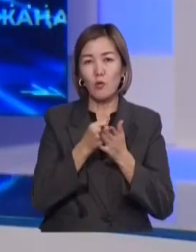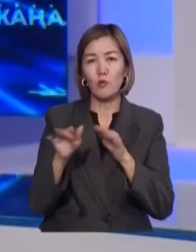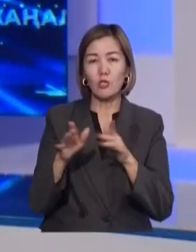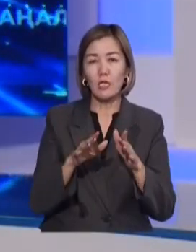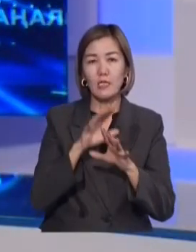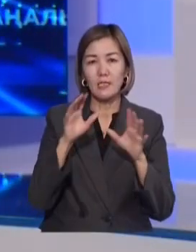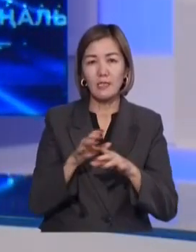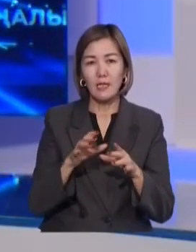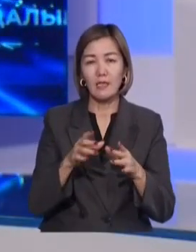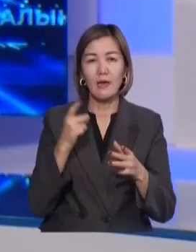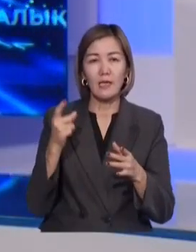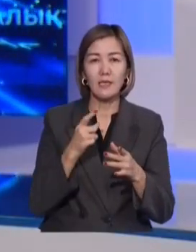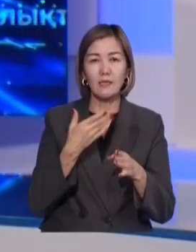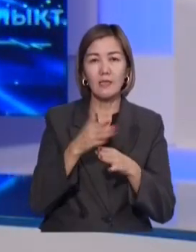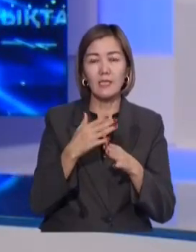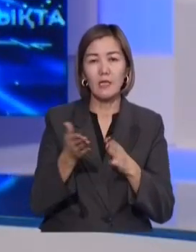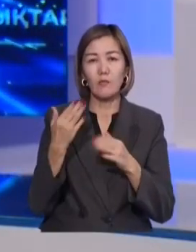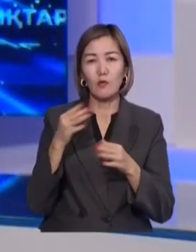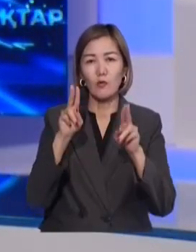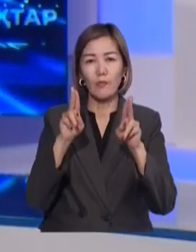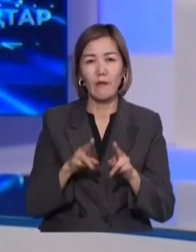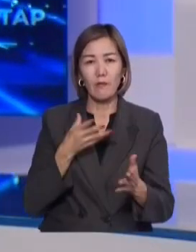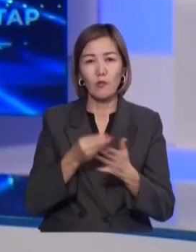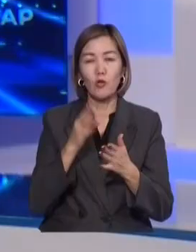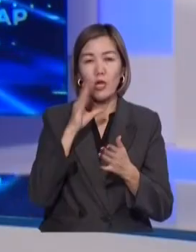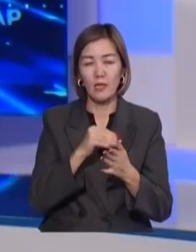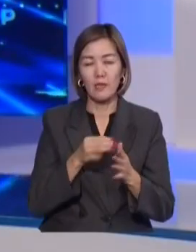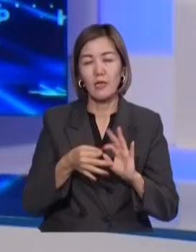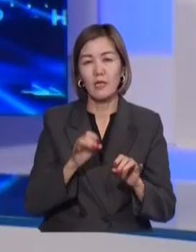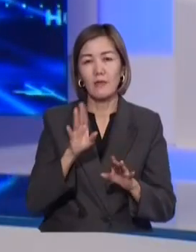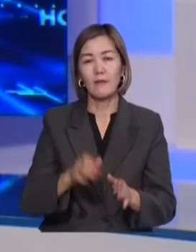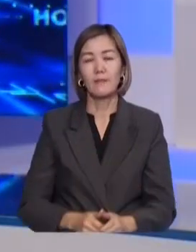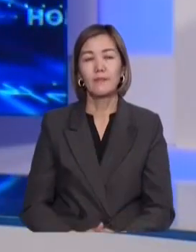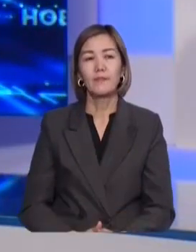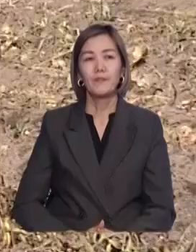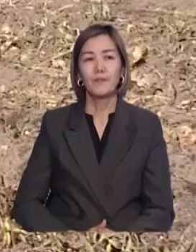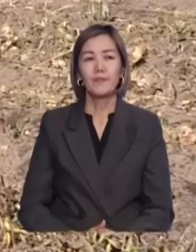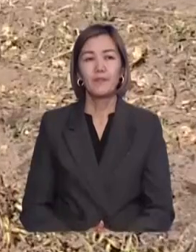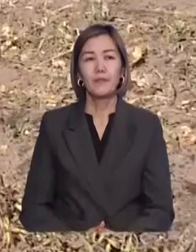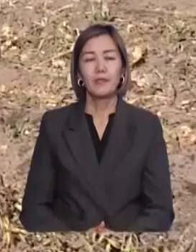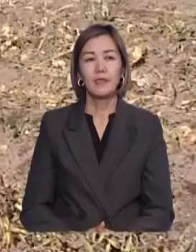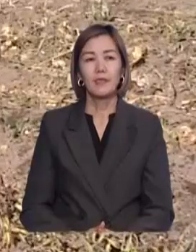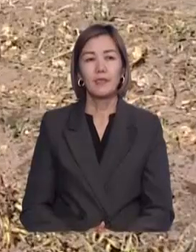шаралары сақталады және фермерлер несиелерін бұрынғы шарттармен төлей алады. Тілшіміз тарқатсын.